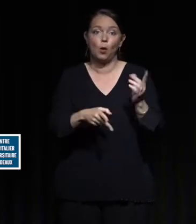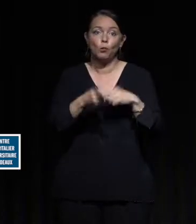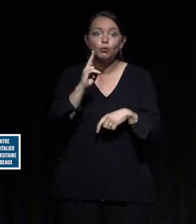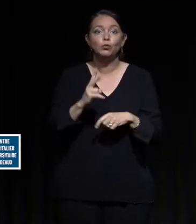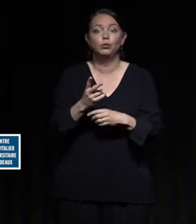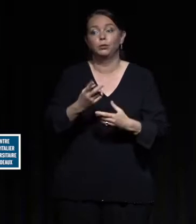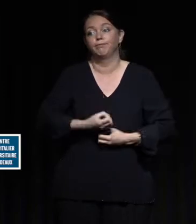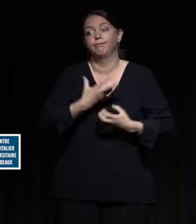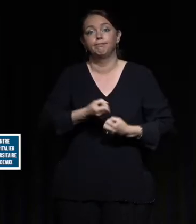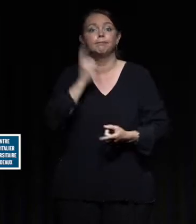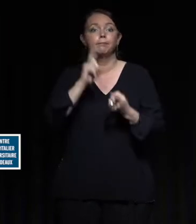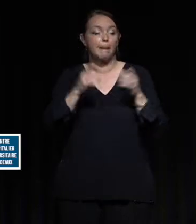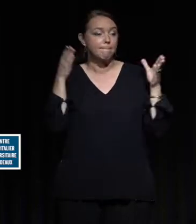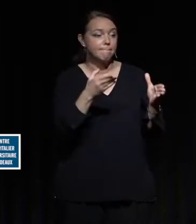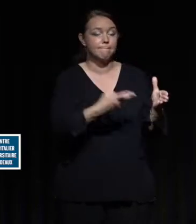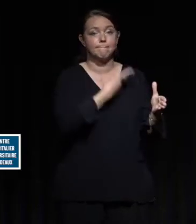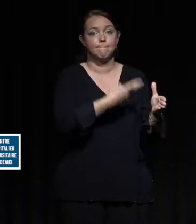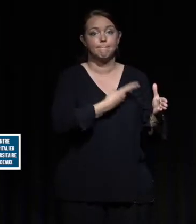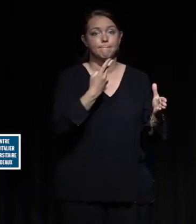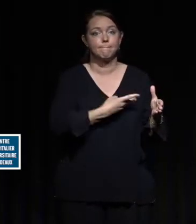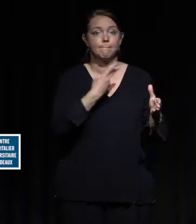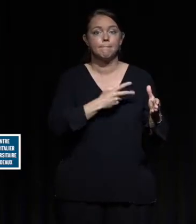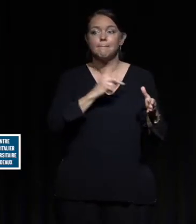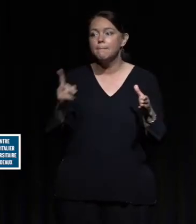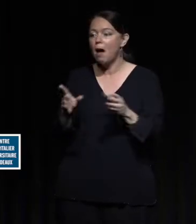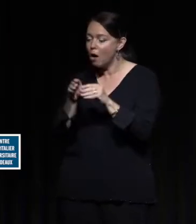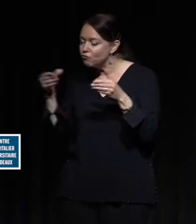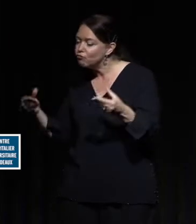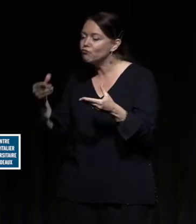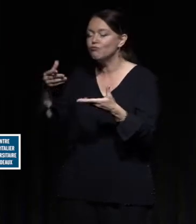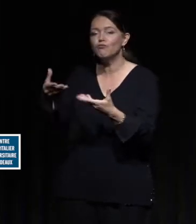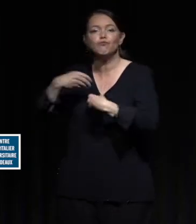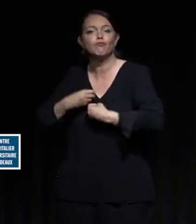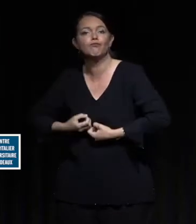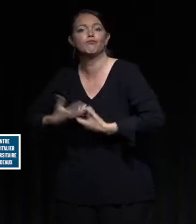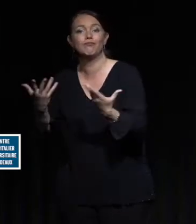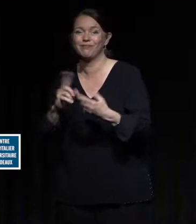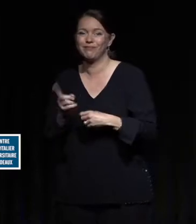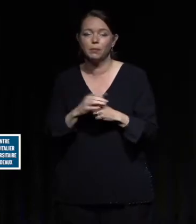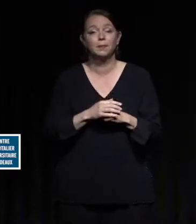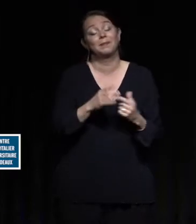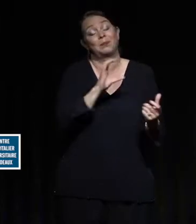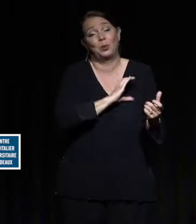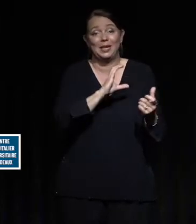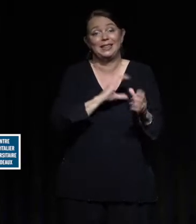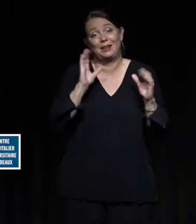que littéraire. Alors dans ce temple de la littérature, j'ai un petit peu honte, mais je vais essayer de relever le défi.